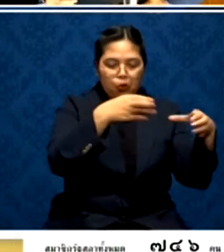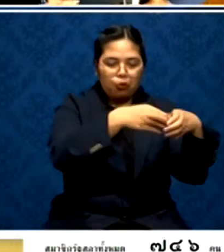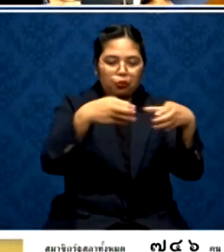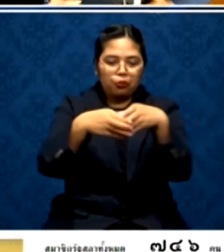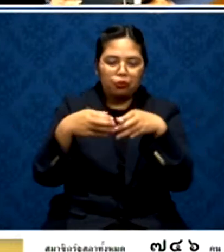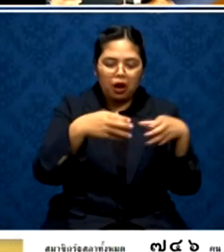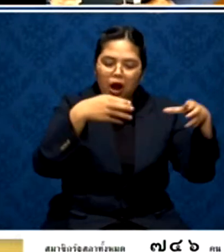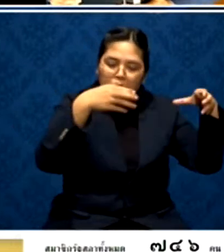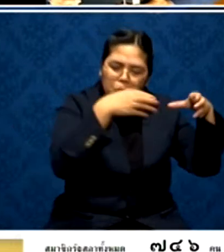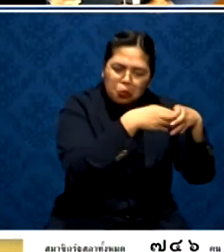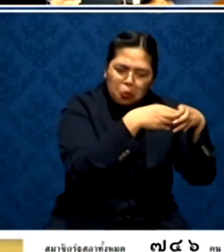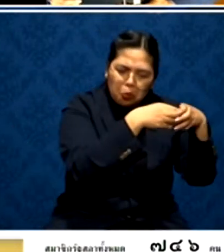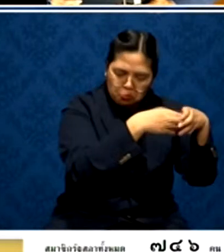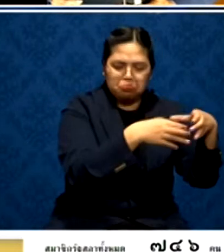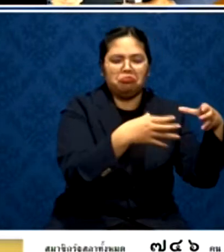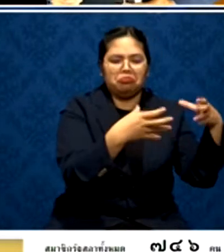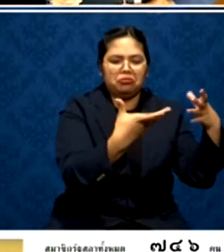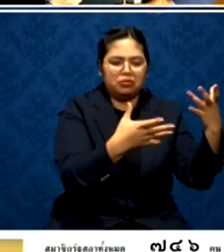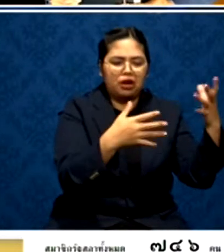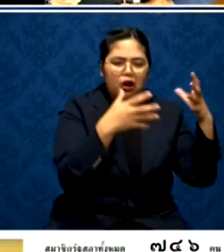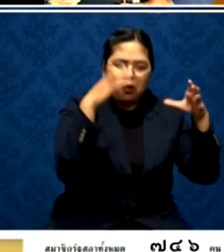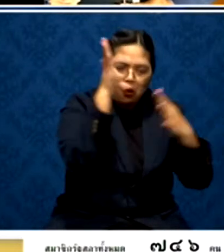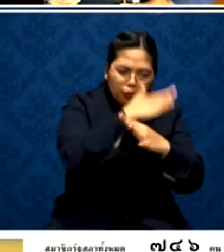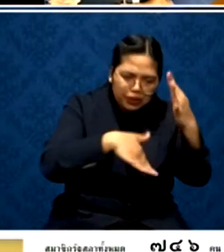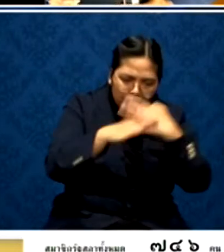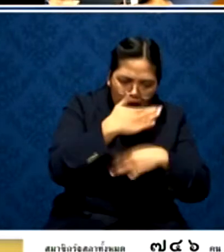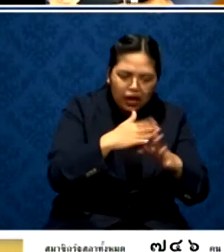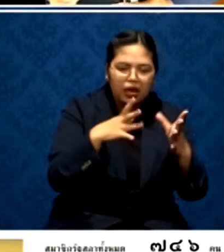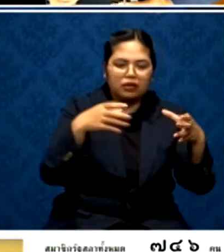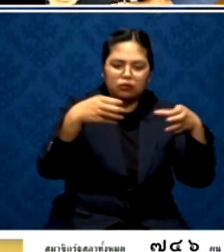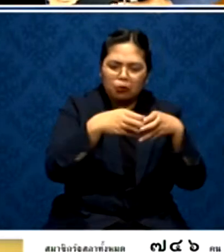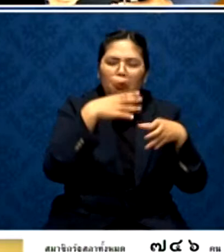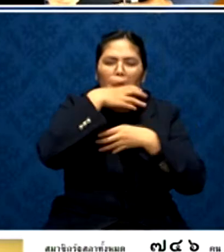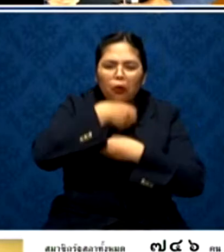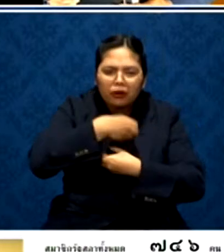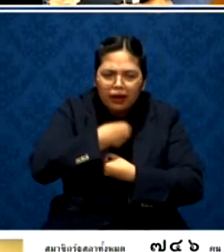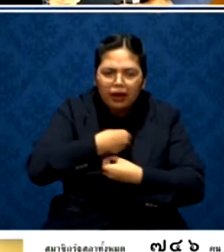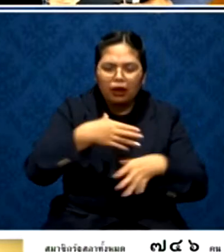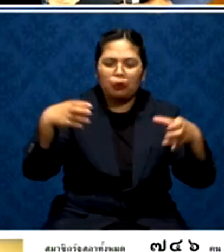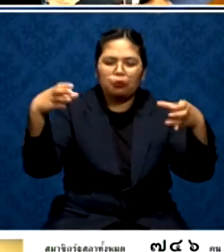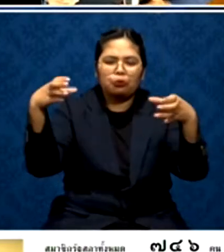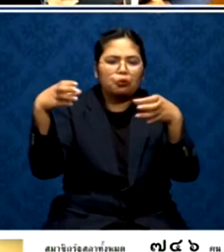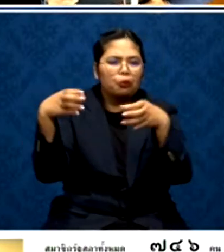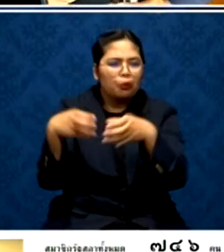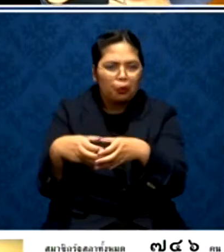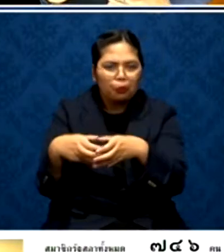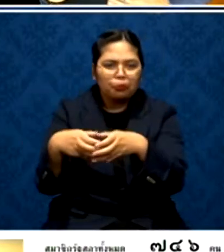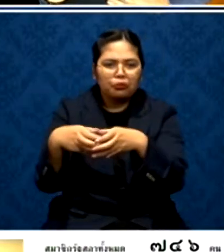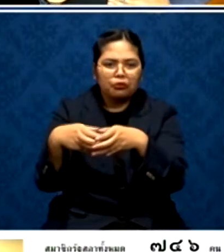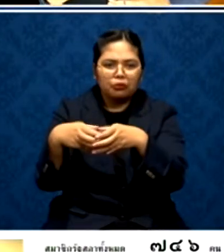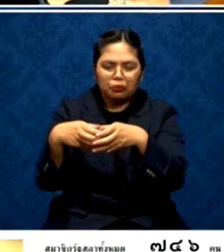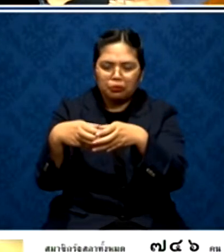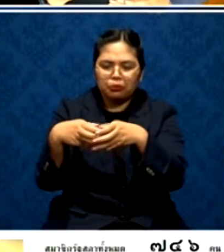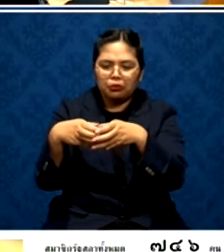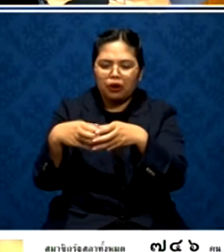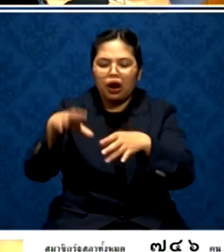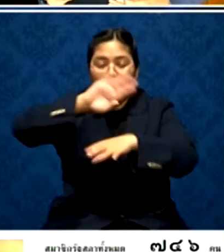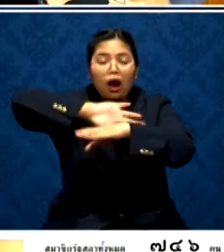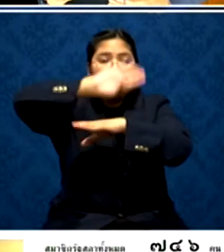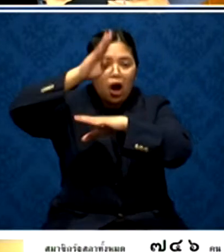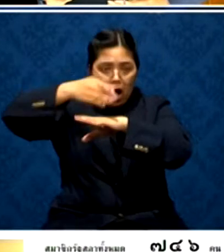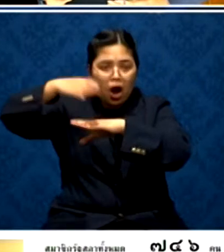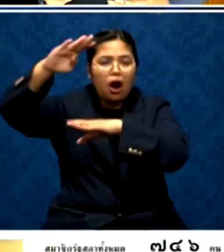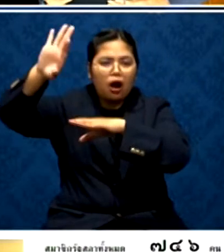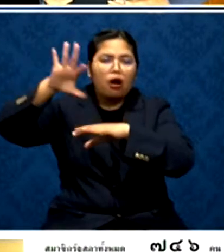ป็นกลุ่มเปราะบางคนพิการผู้สูงอายุและกลุ่มชาติพันธุ์โดย